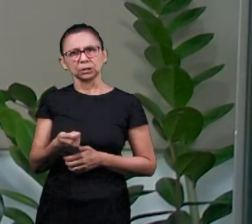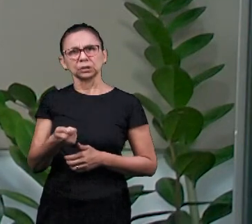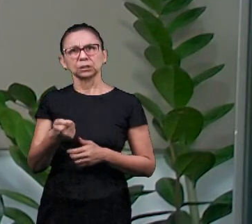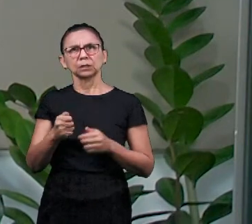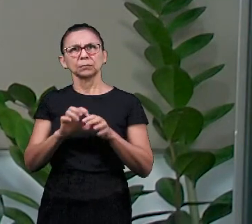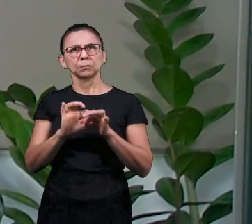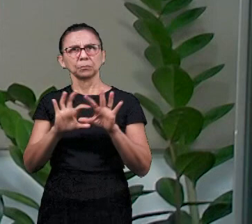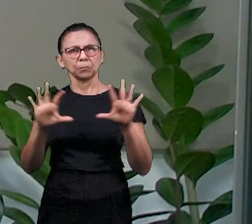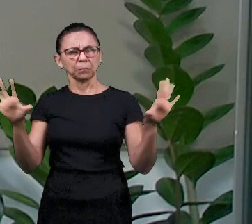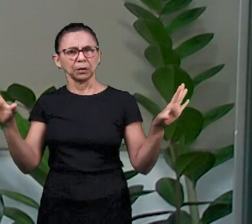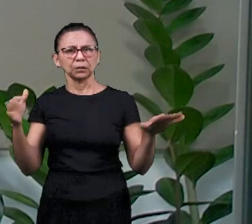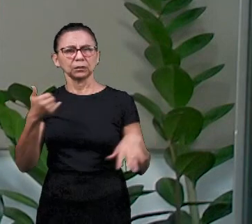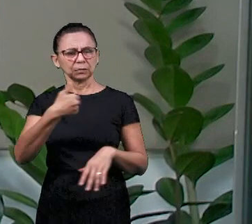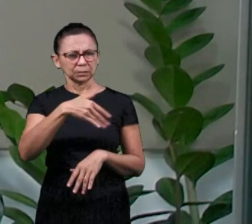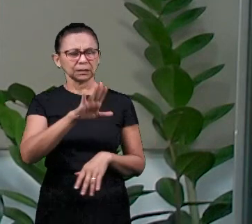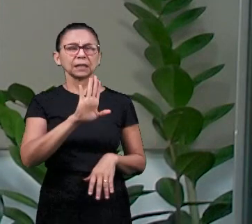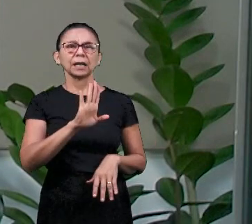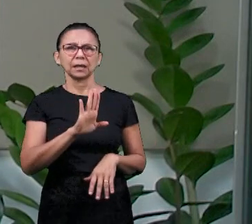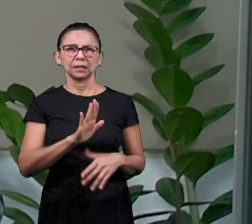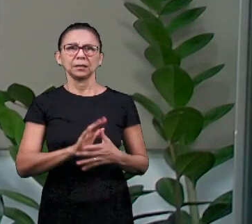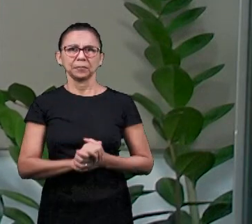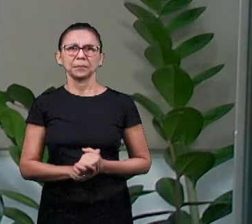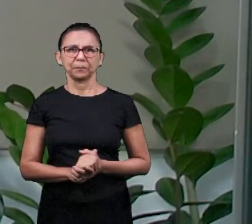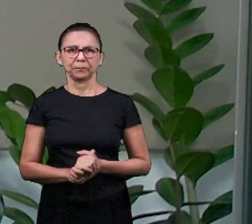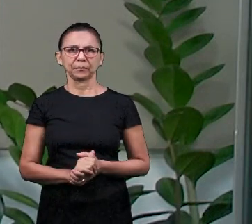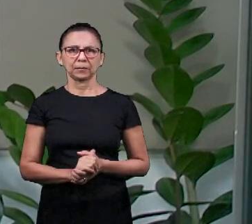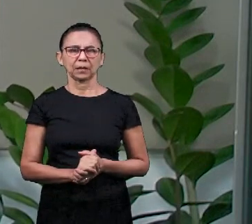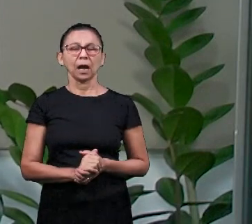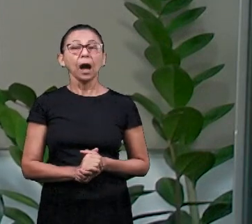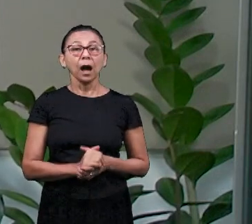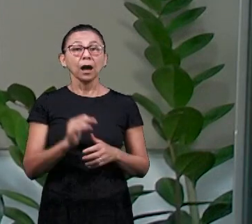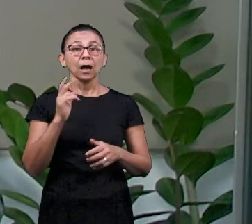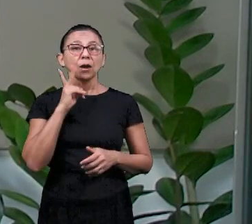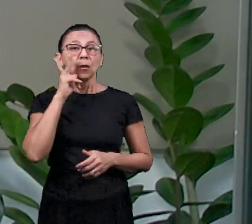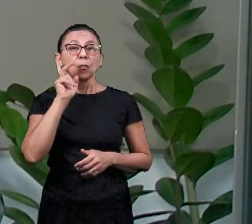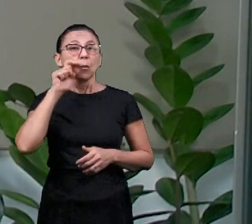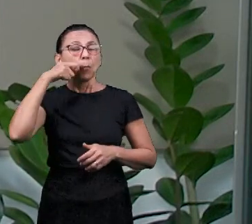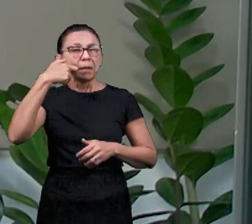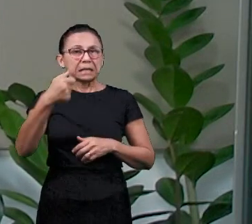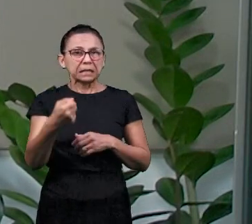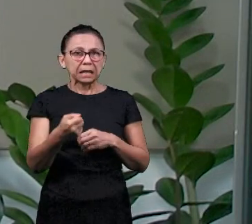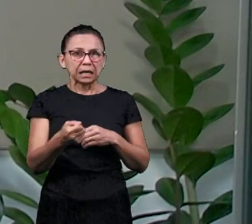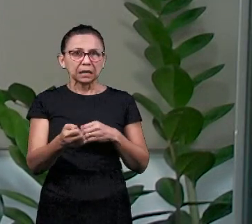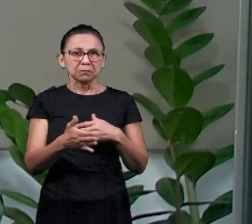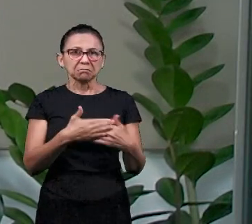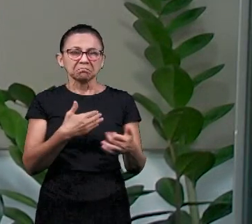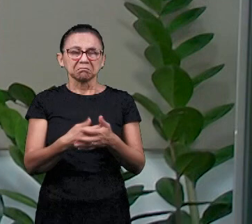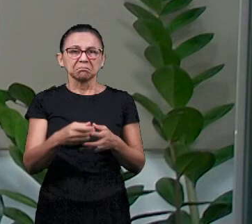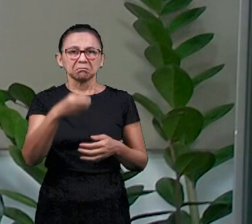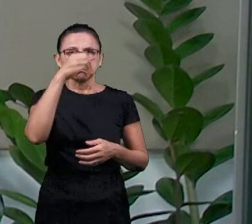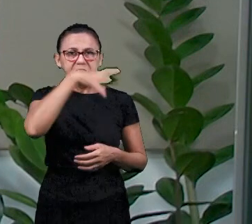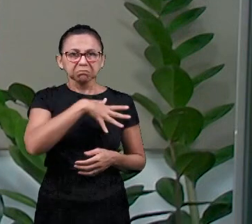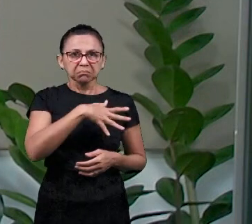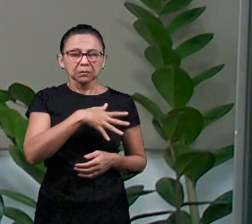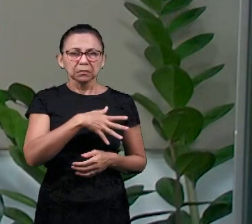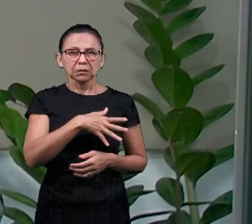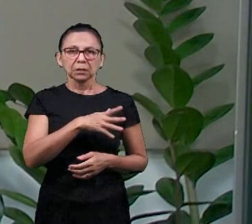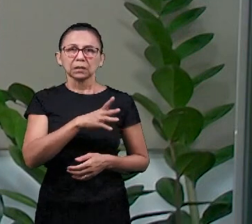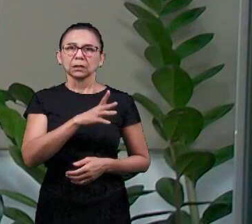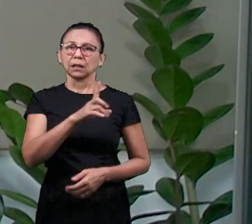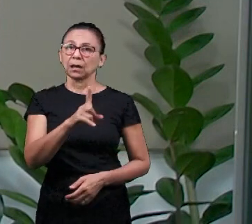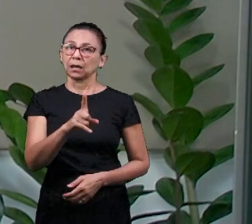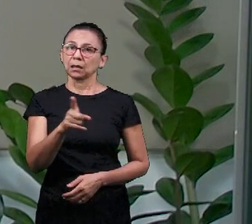morceau de pain, il peut aller. Mais nous, non. Nous allons le faire quand nous allons avoir la certitude que nous n'allons